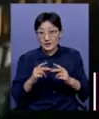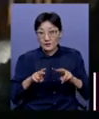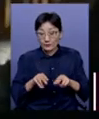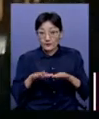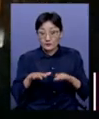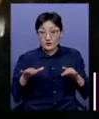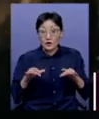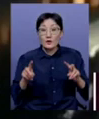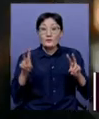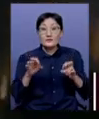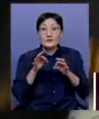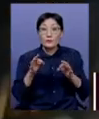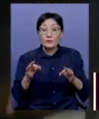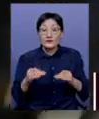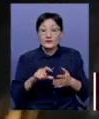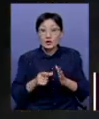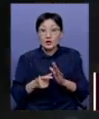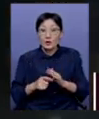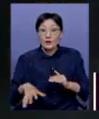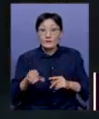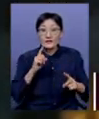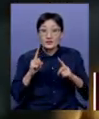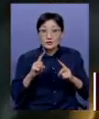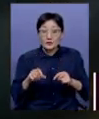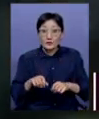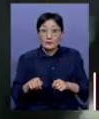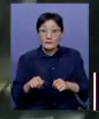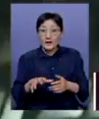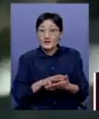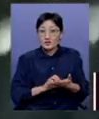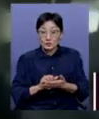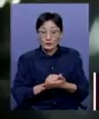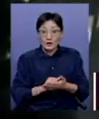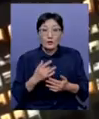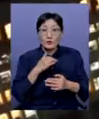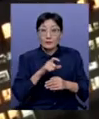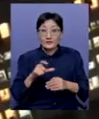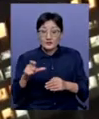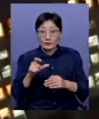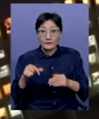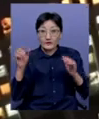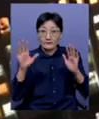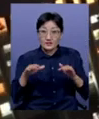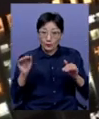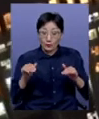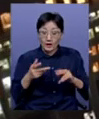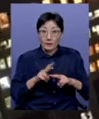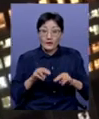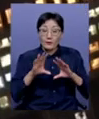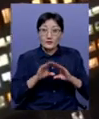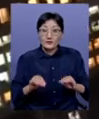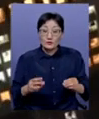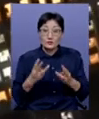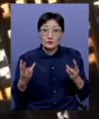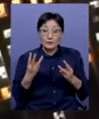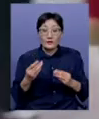пометкой «Молния» сообщили, что кабинеты и зал заседания Белого дома разгромлены. На многих этажах с потолка течет вода после тушения пожара,